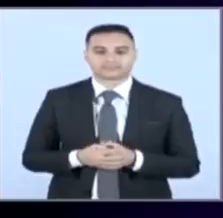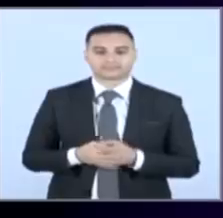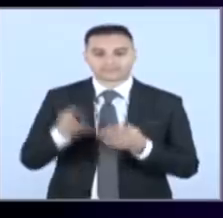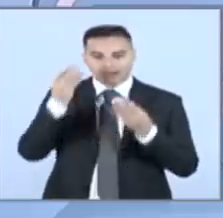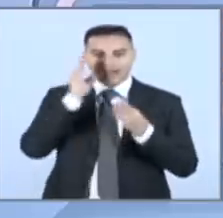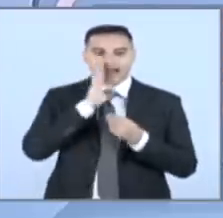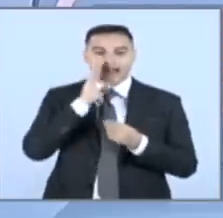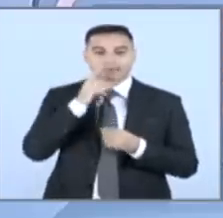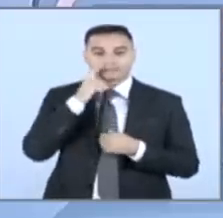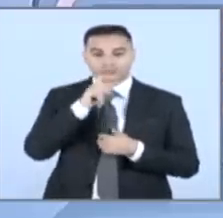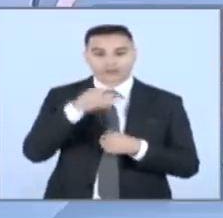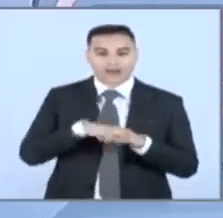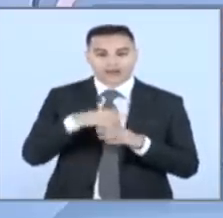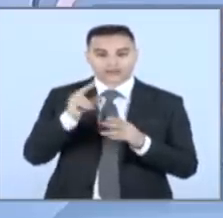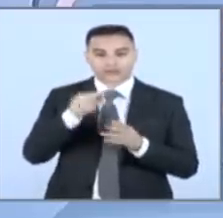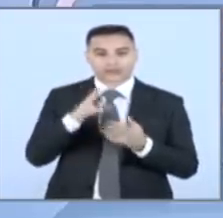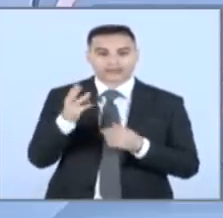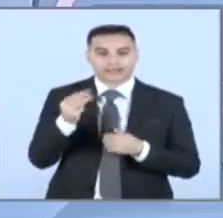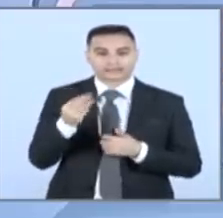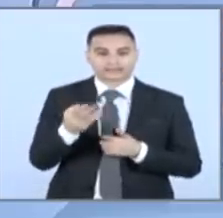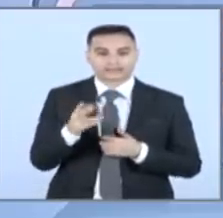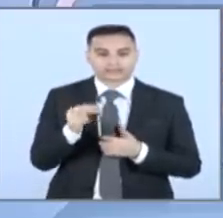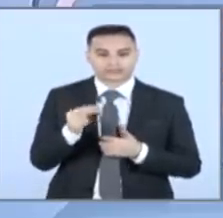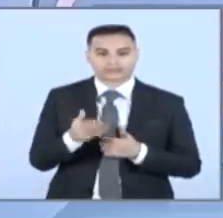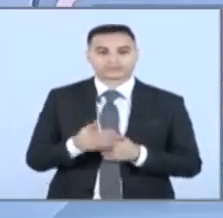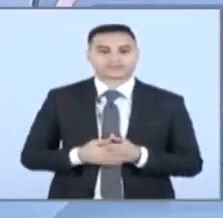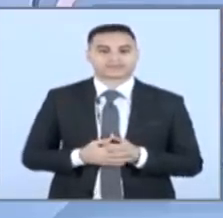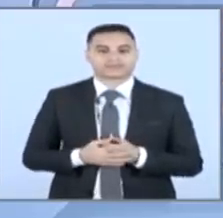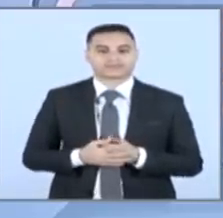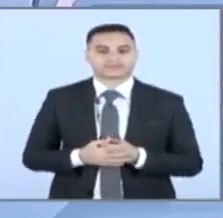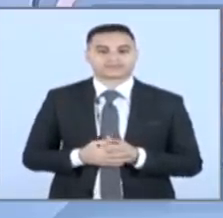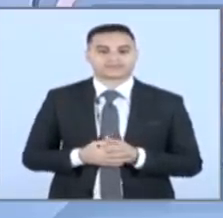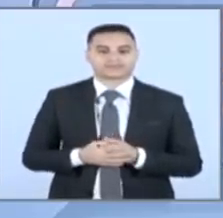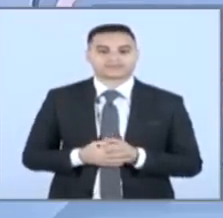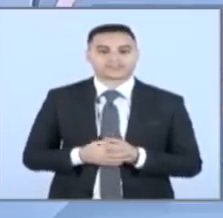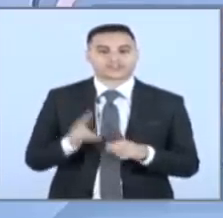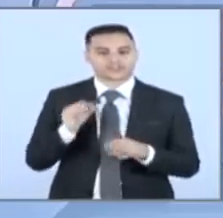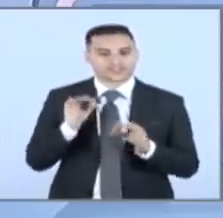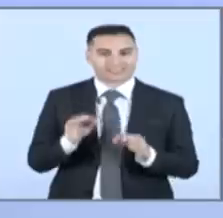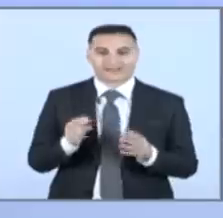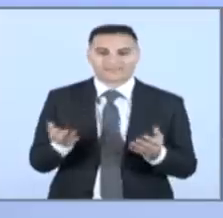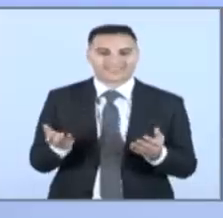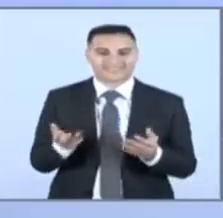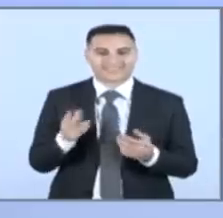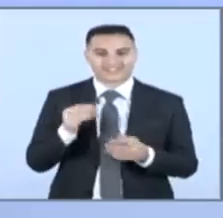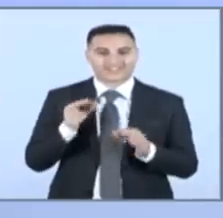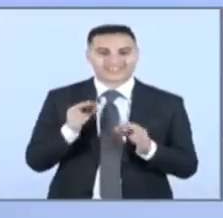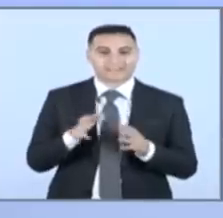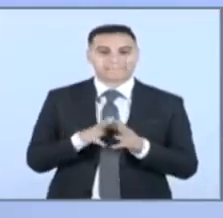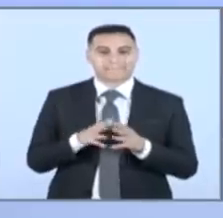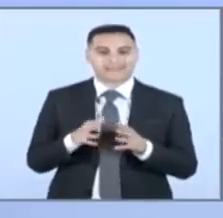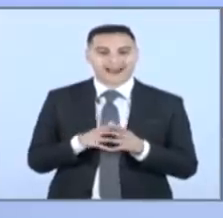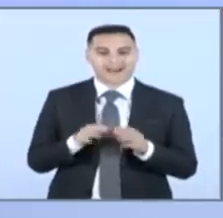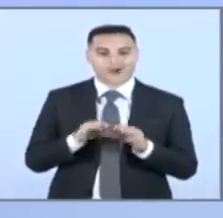إيه. حلو. سؤال ب 20 نقطة ولا ب 30 نقطة؟ 20 طبعًا. 20 طبعًا. ب 20 طبعًا. ب 20 طبعًا